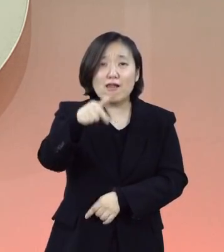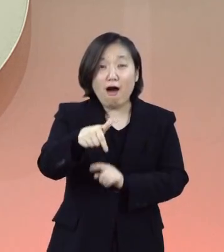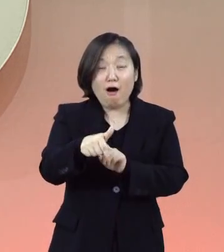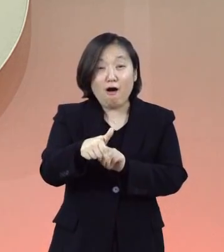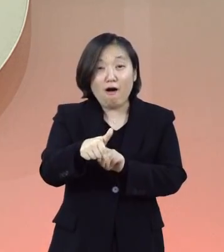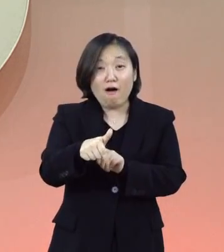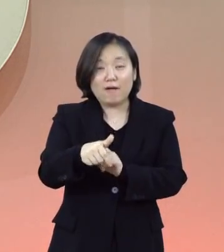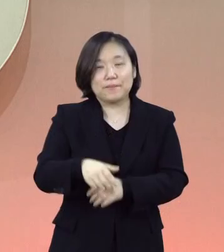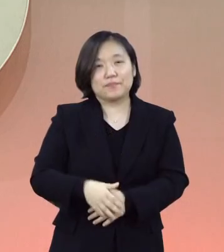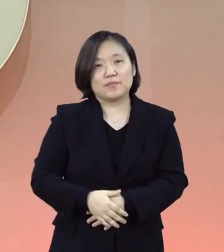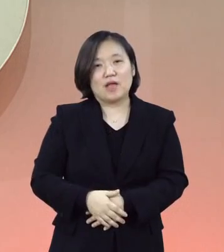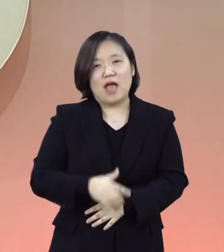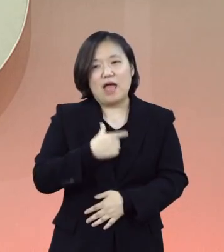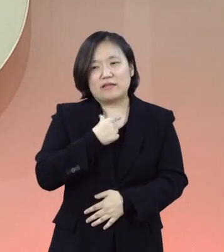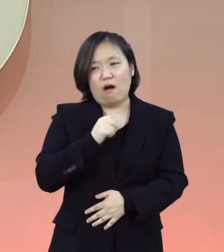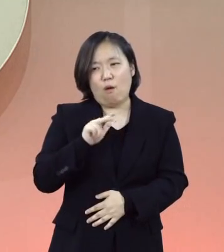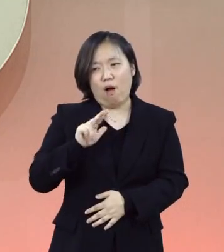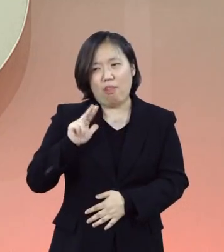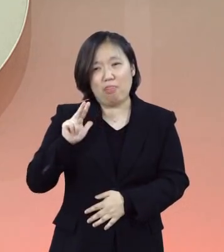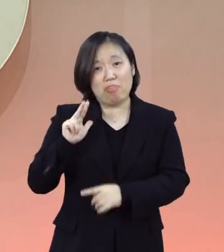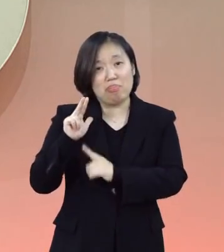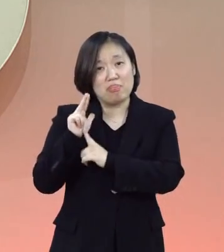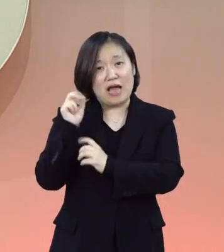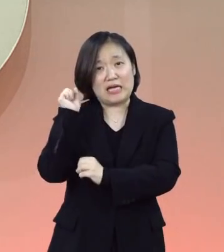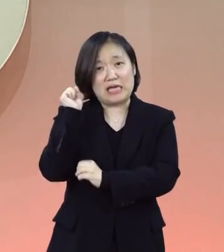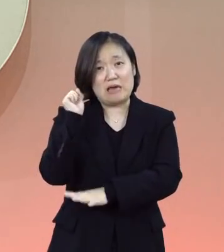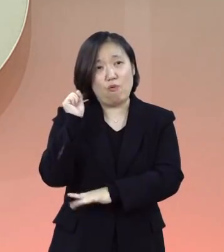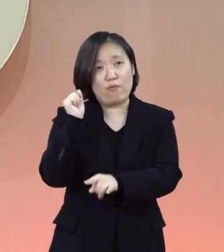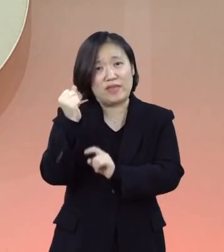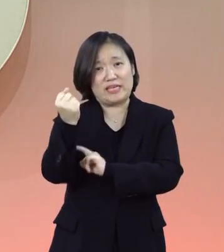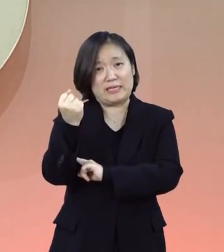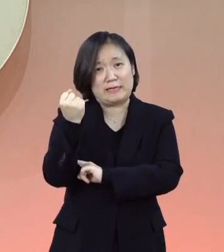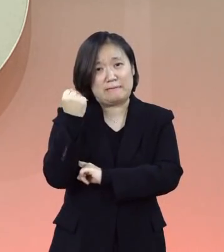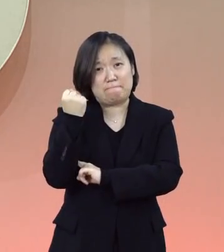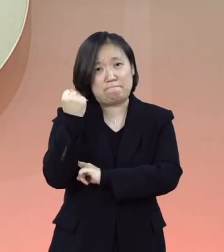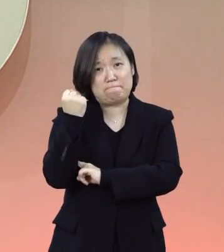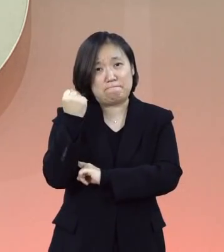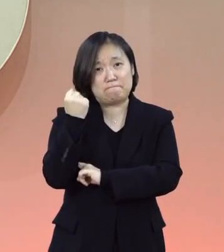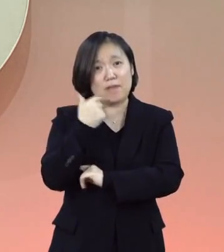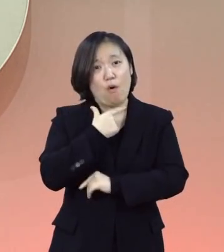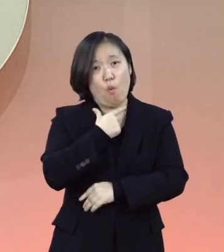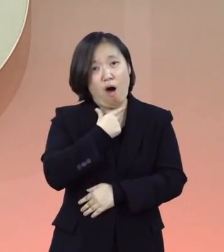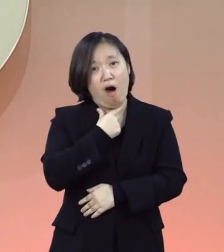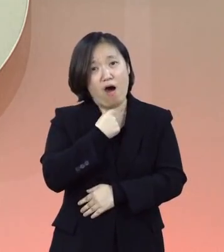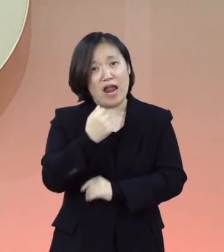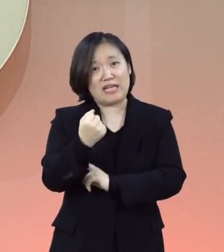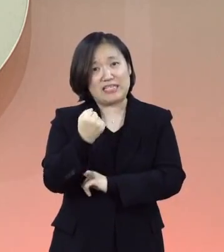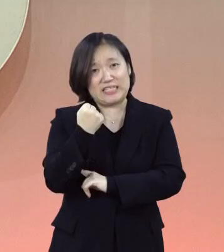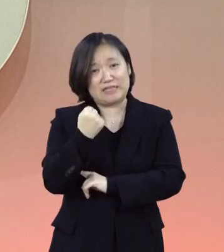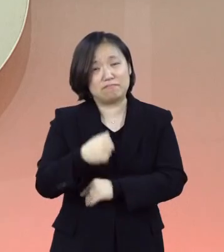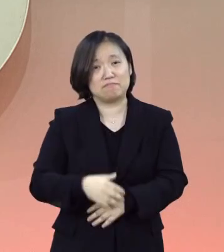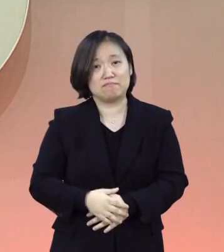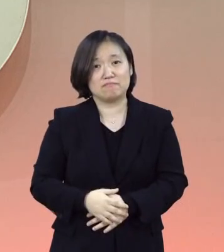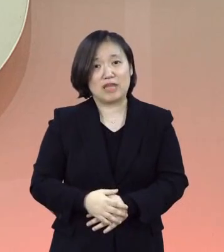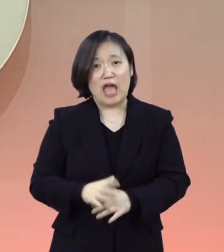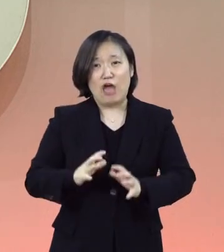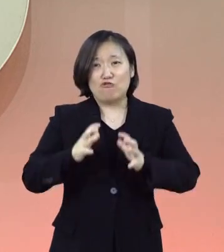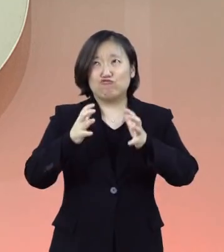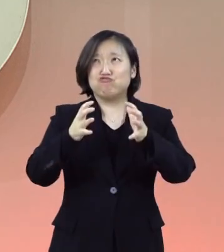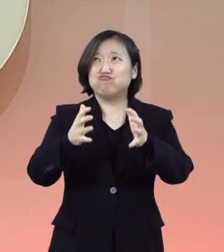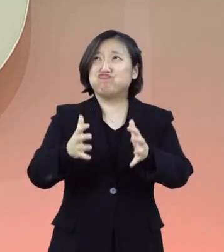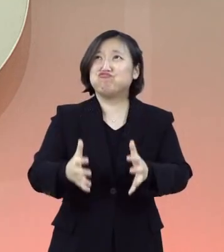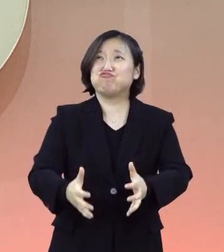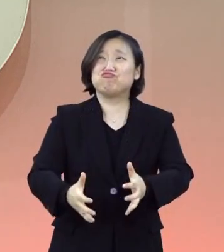발언이라고도 하고 서원이라고도 하고 원력이라고도 합니다. 이 우주가 무너지고